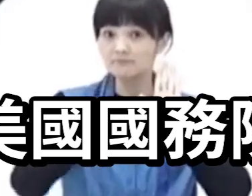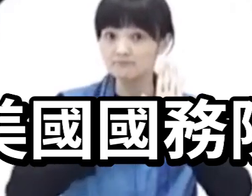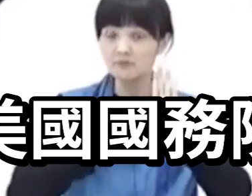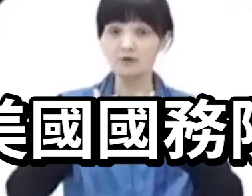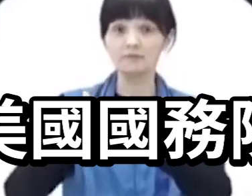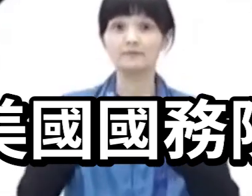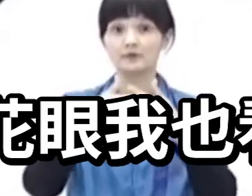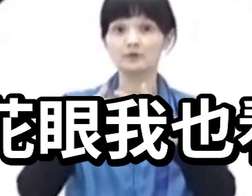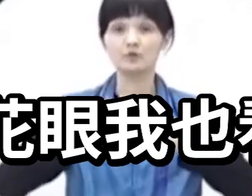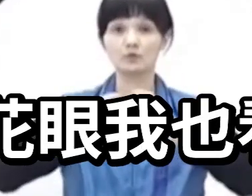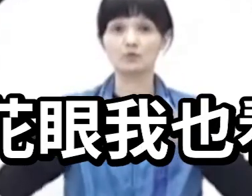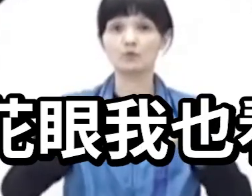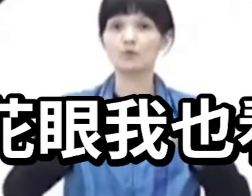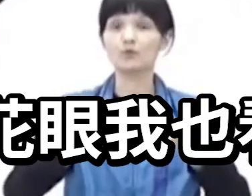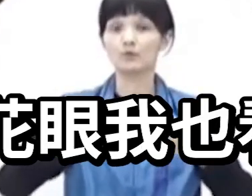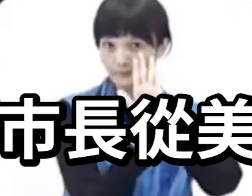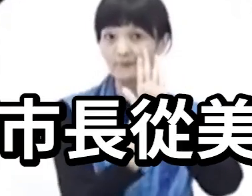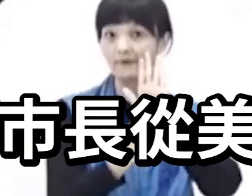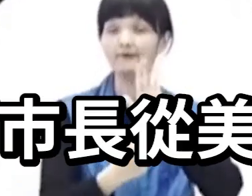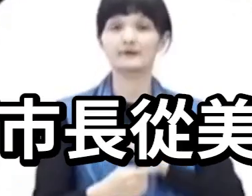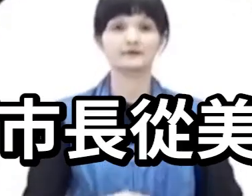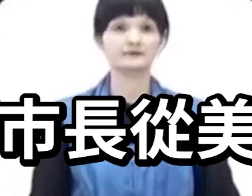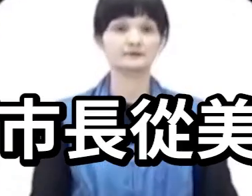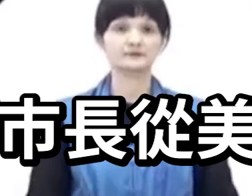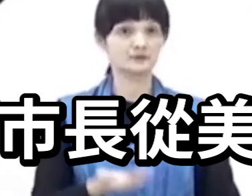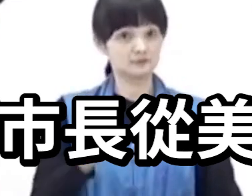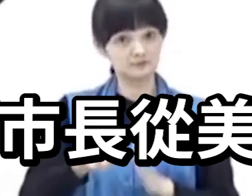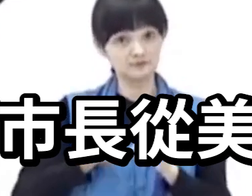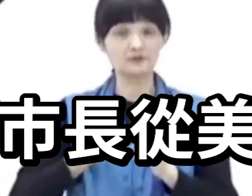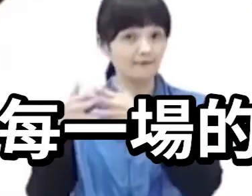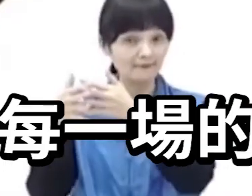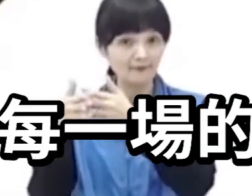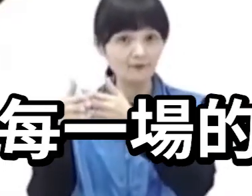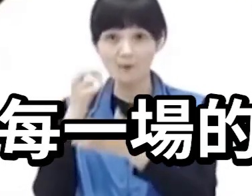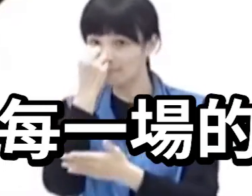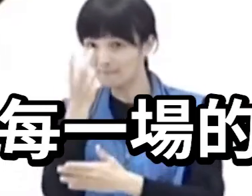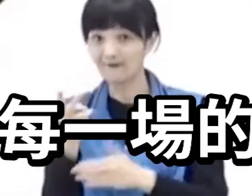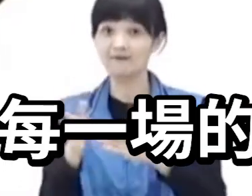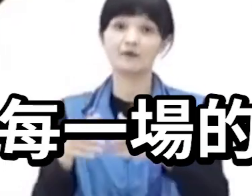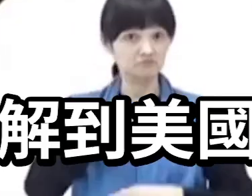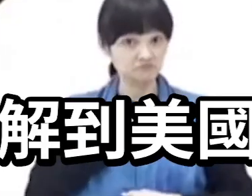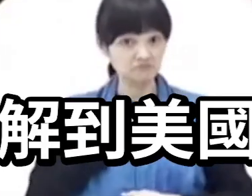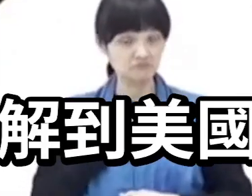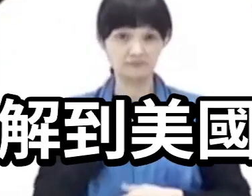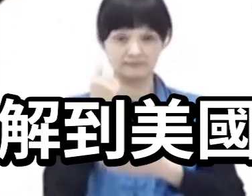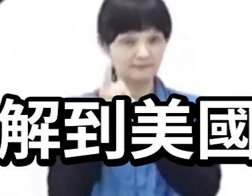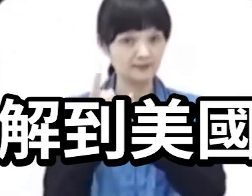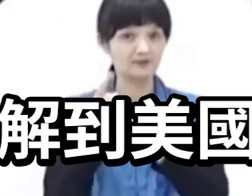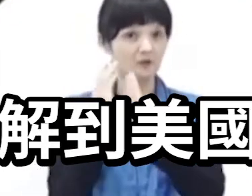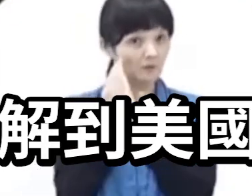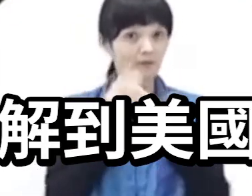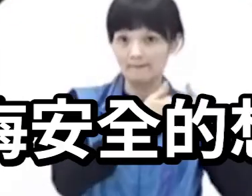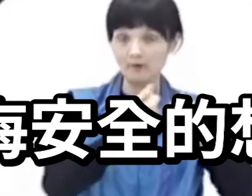啊？ 美国国务院？ 哦，对不对，老花我还看不到清楚。 我刚陪同柯市长从美国访美回来，我参与了每一场的闭门会议。我除了了解到美